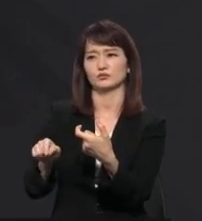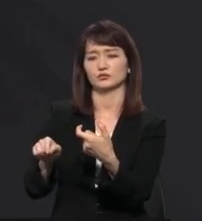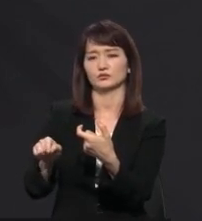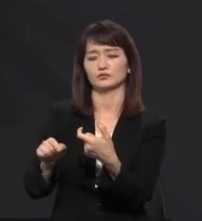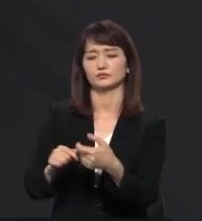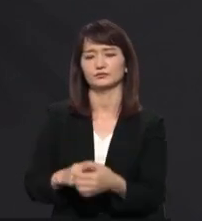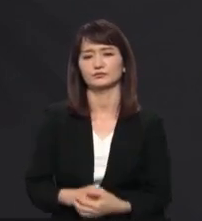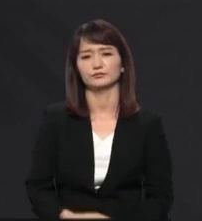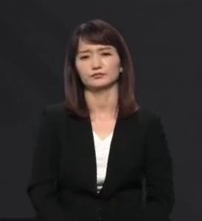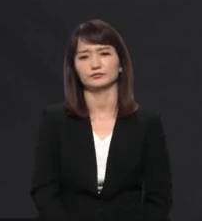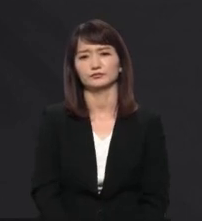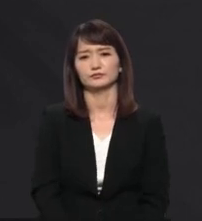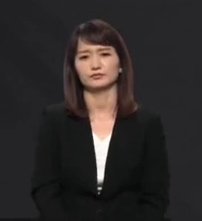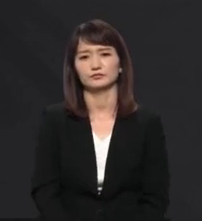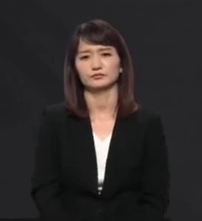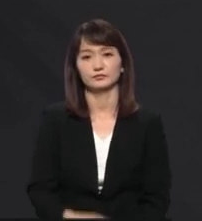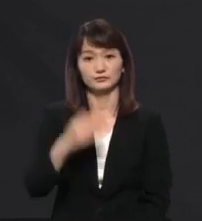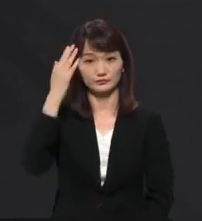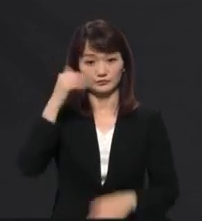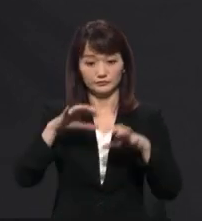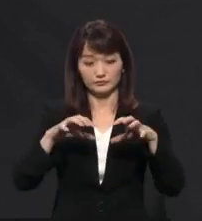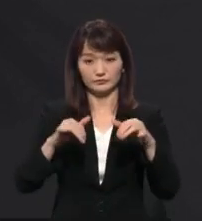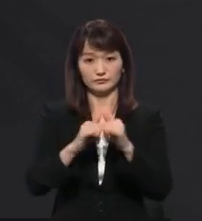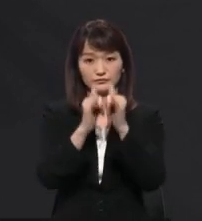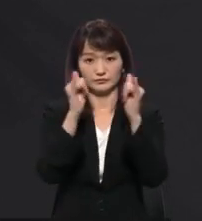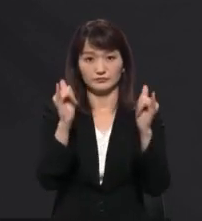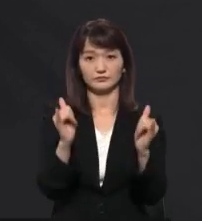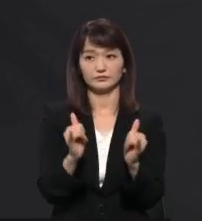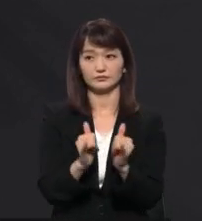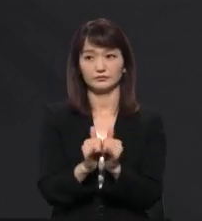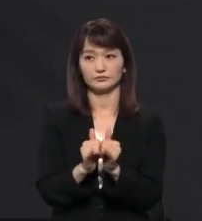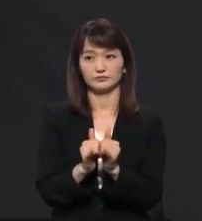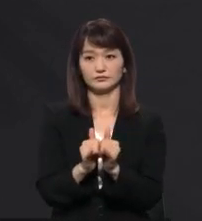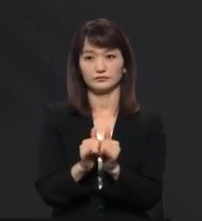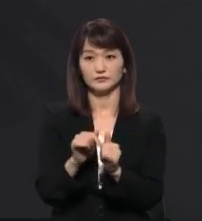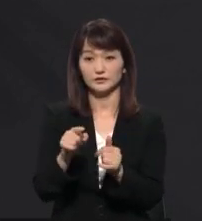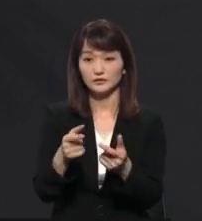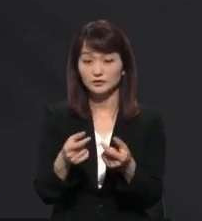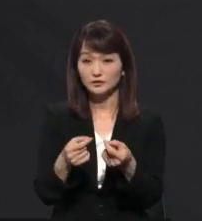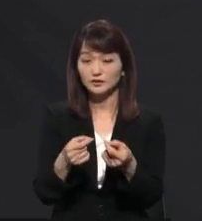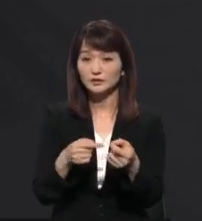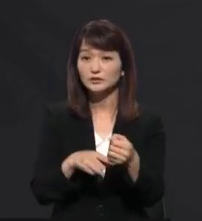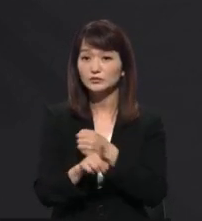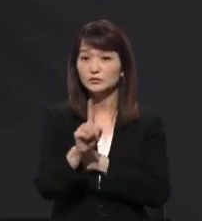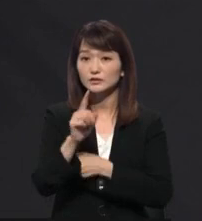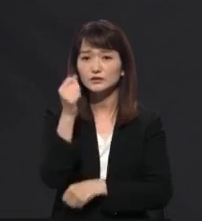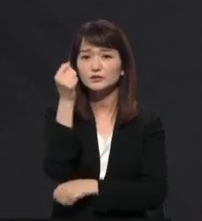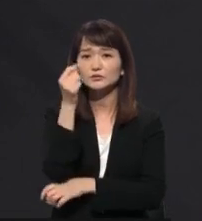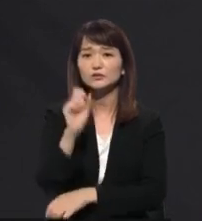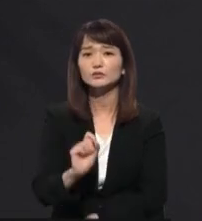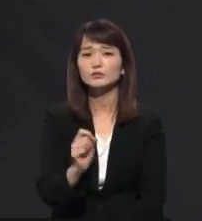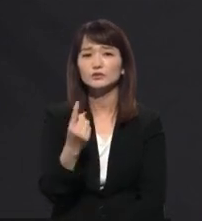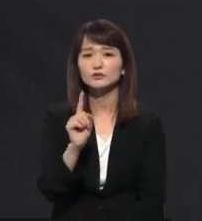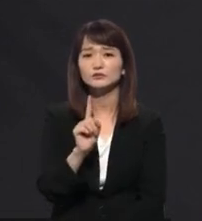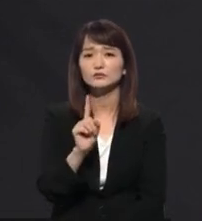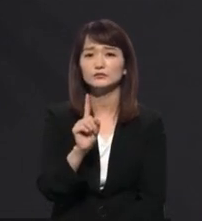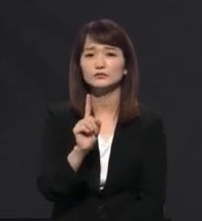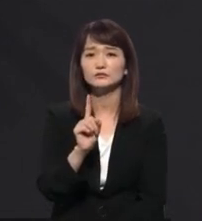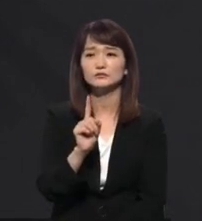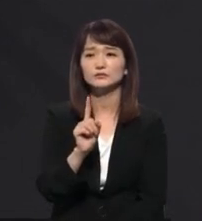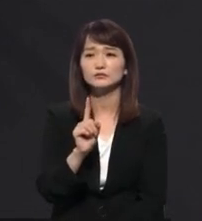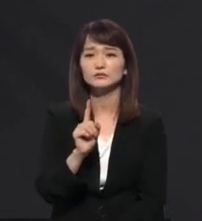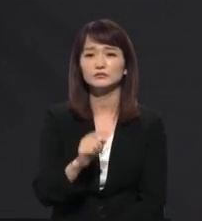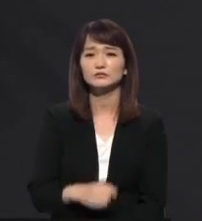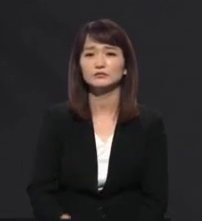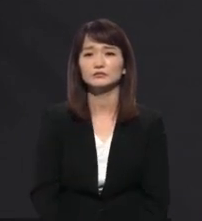비교하면 왜 아직도 대한민국 사회가이를 수밖에 없느냐이 근본적인 원인이 뭐냐라고 이야기하면